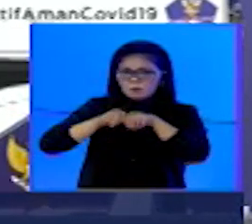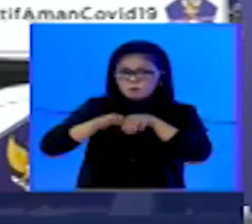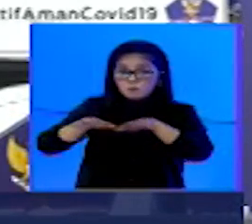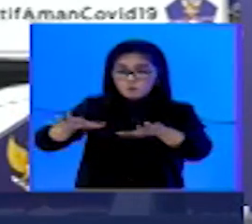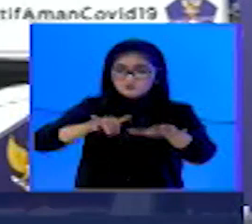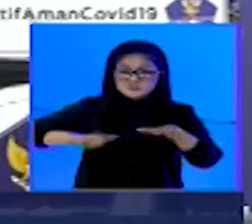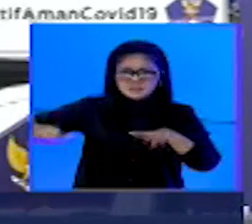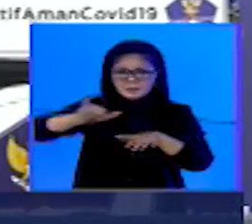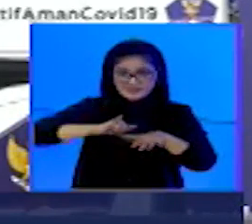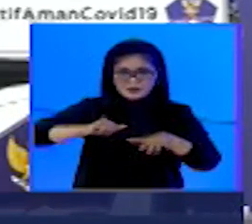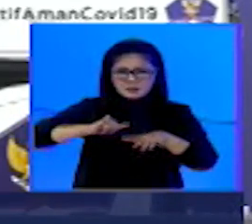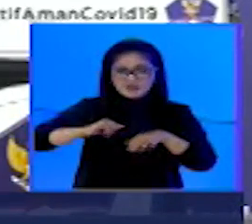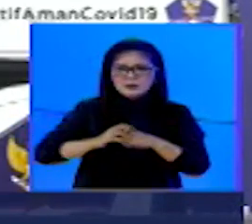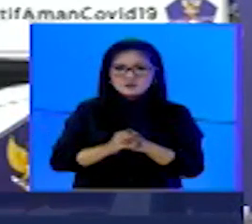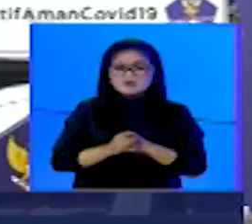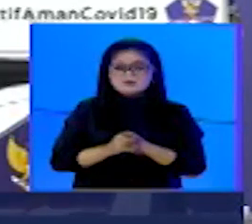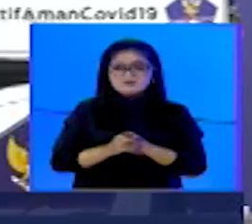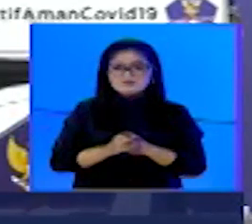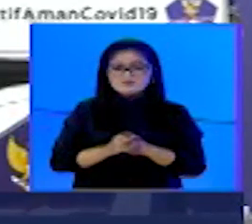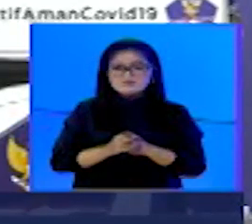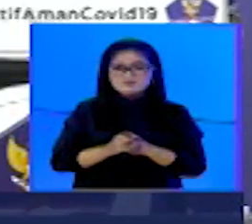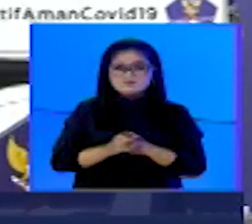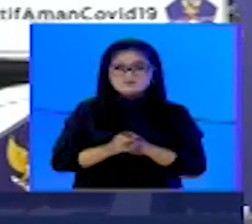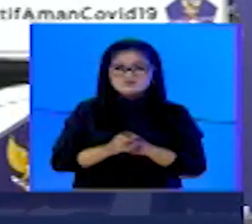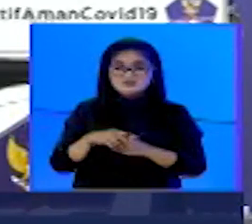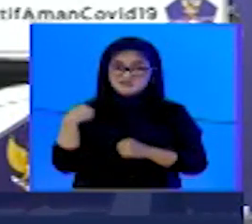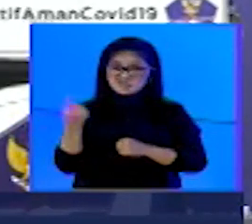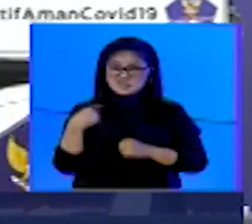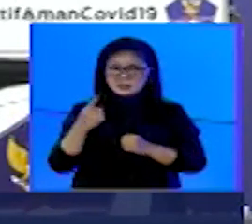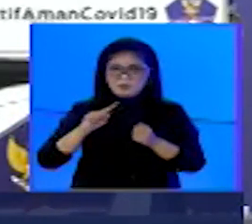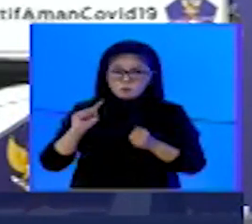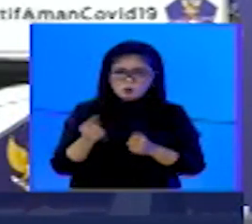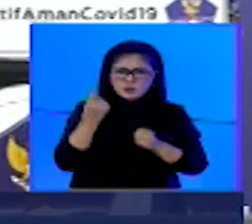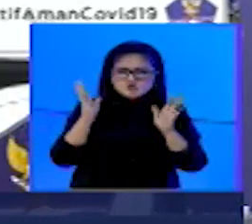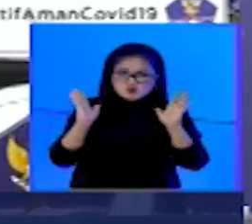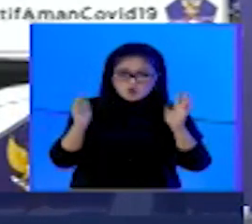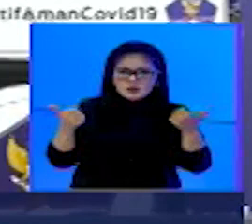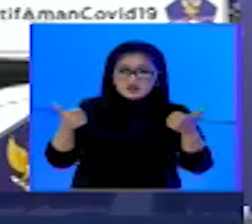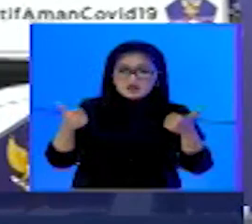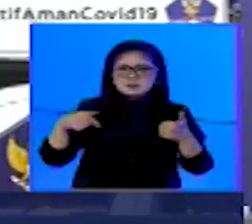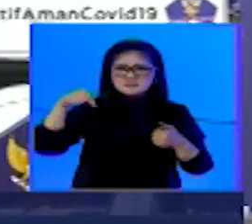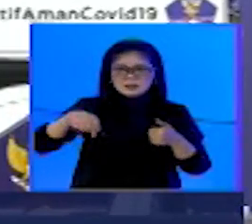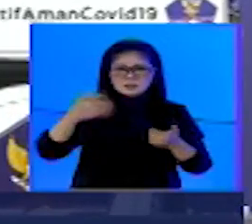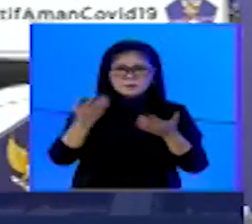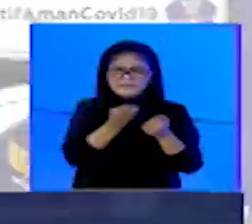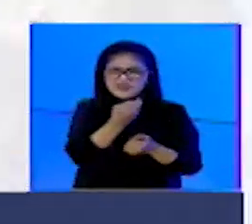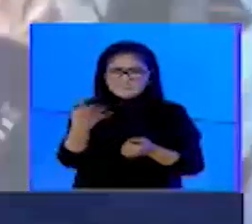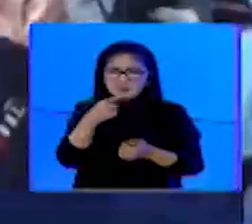lebih banyak, secara masif, telah kita mulai dan kita laksanakan dalam beberapa minggu terakhir